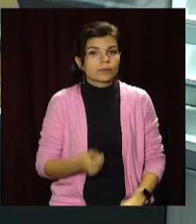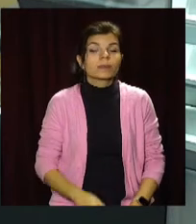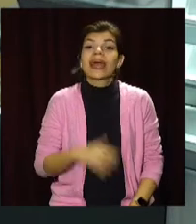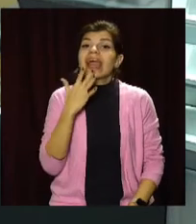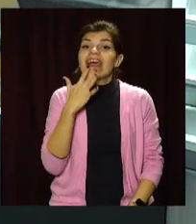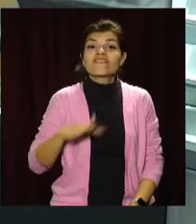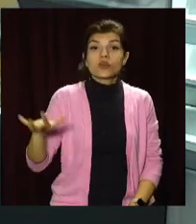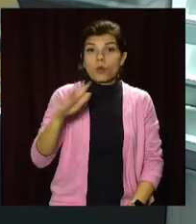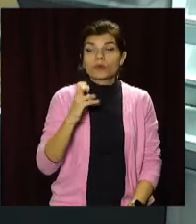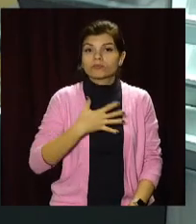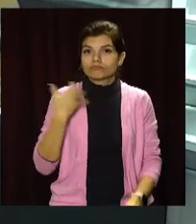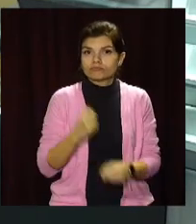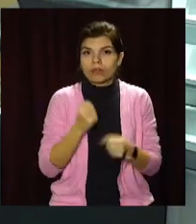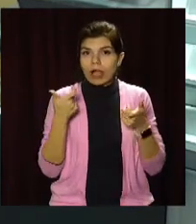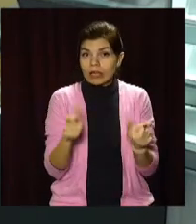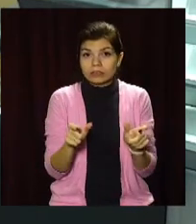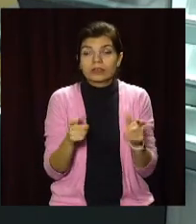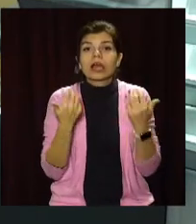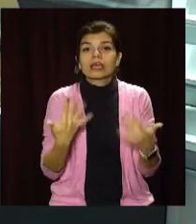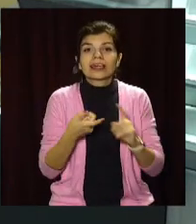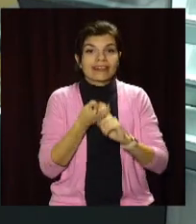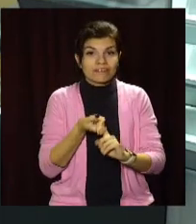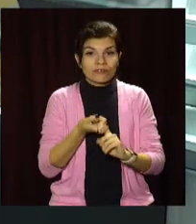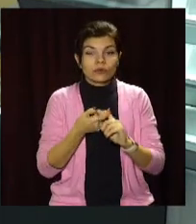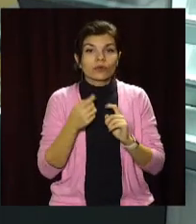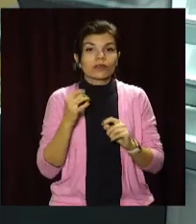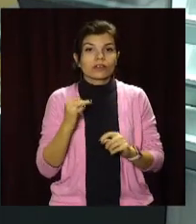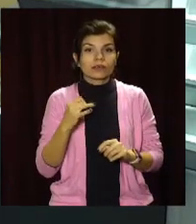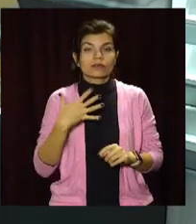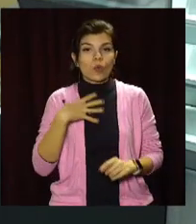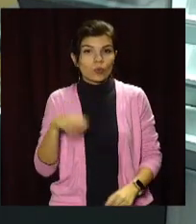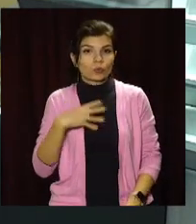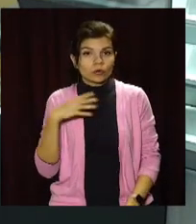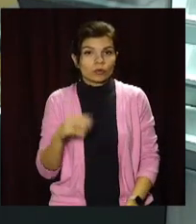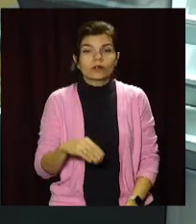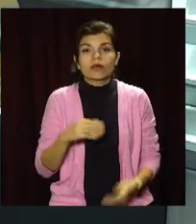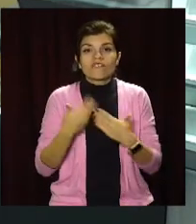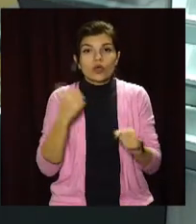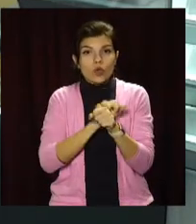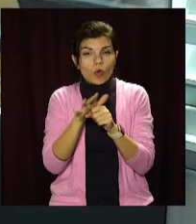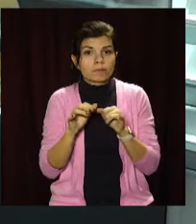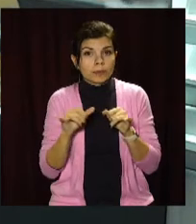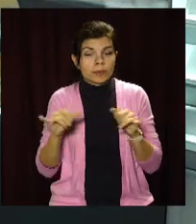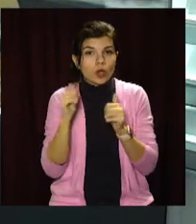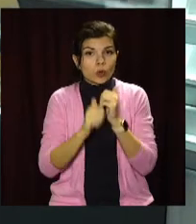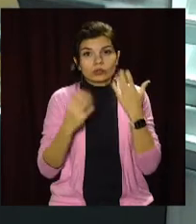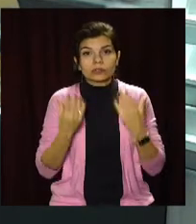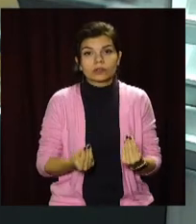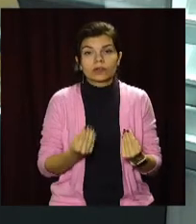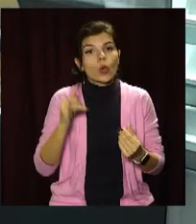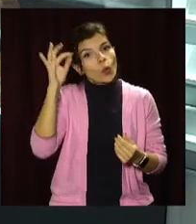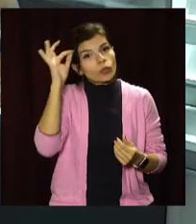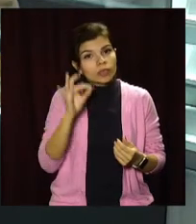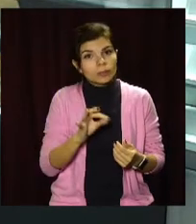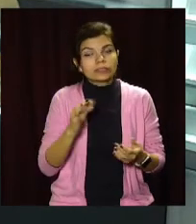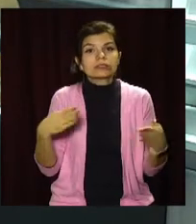Європа на жорсткому карантині. Кількість інфікованих та летальних випадків від ковід зростає щодня. У